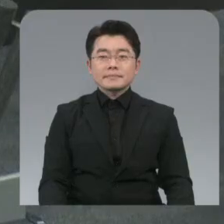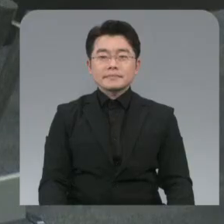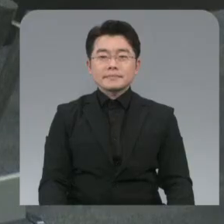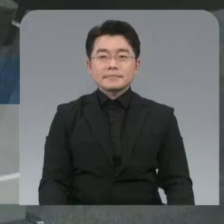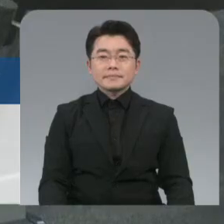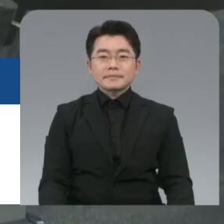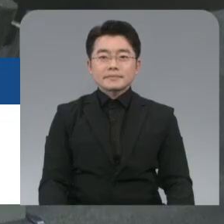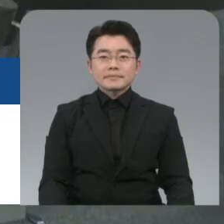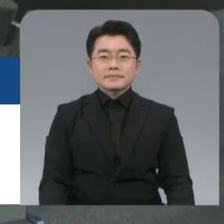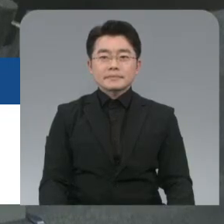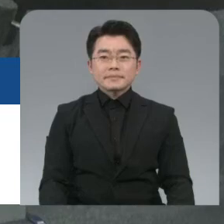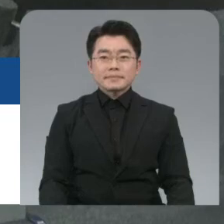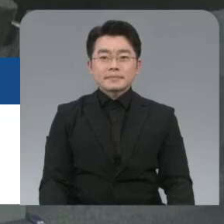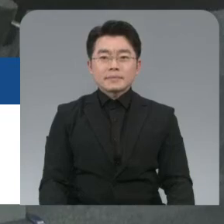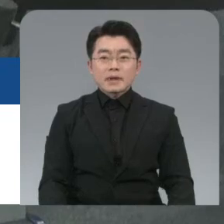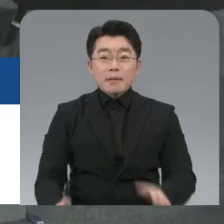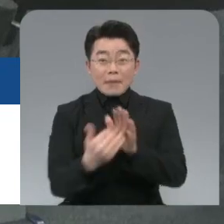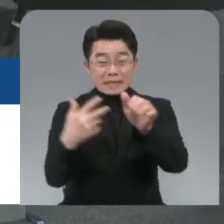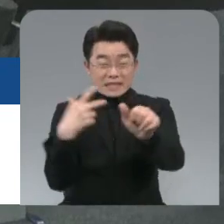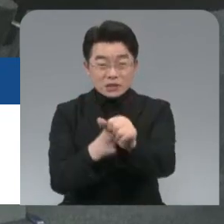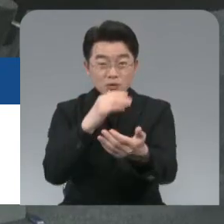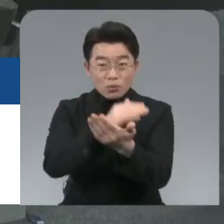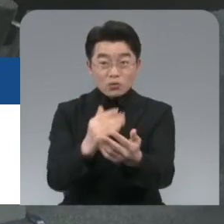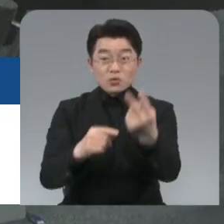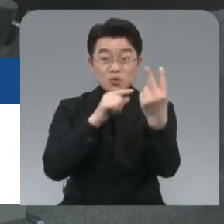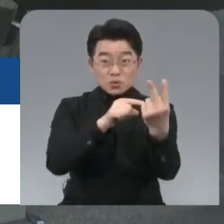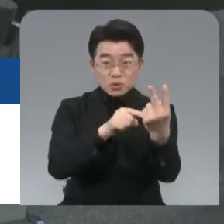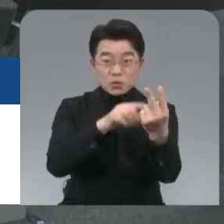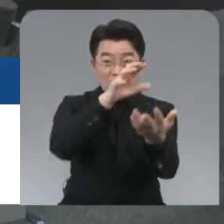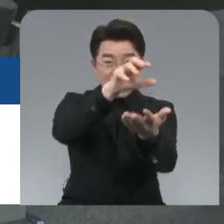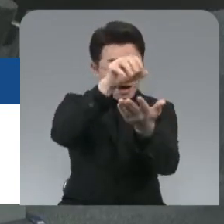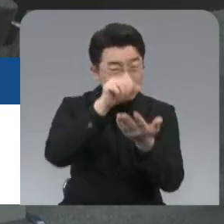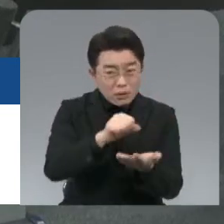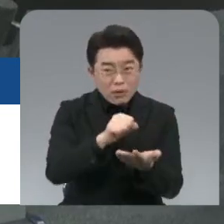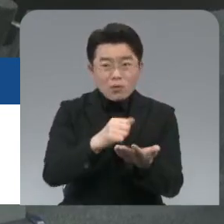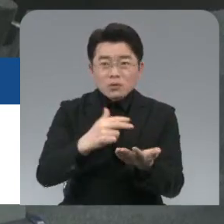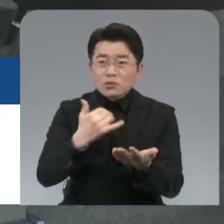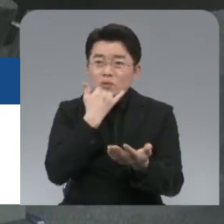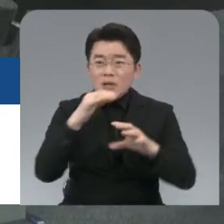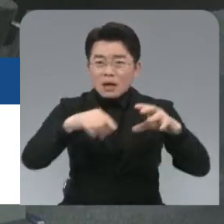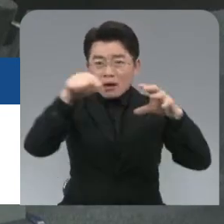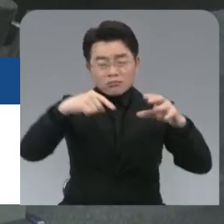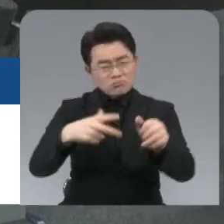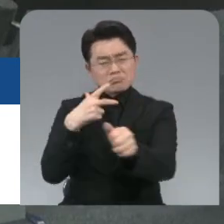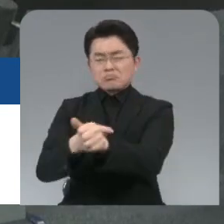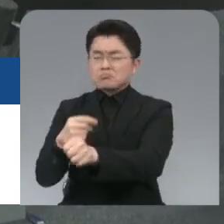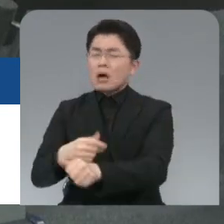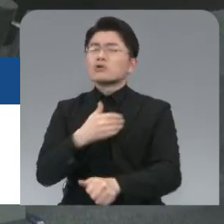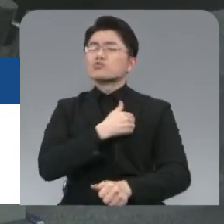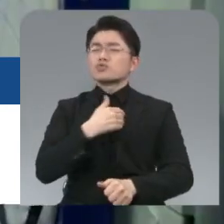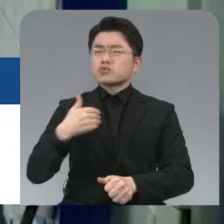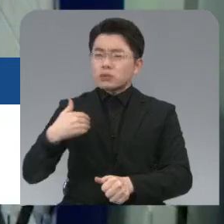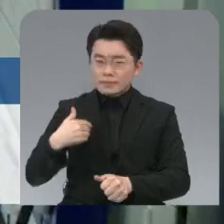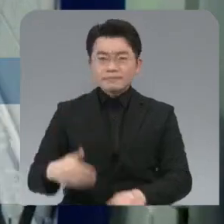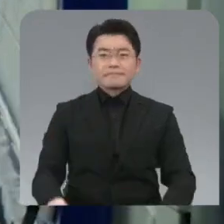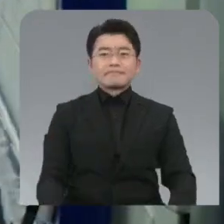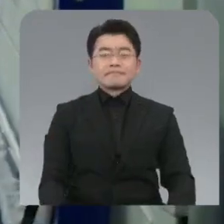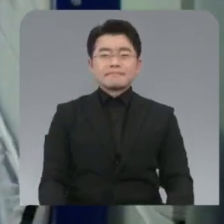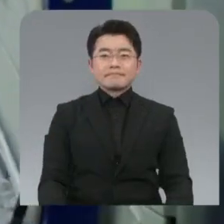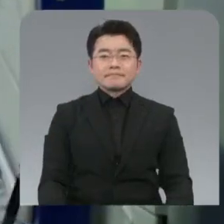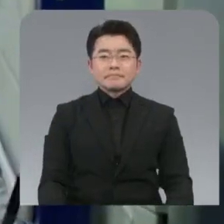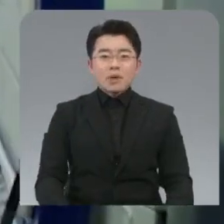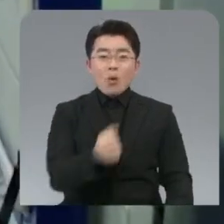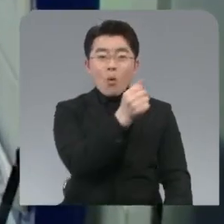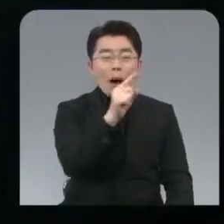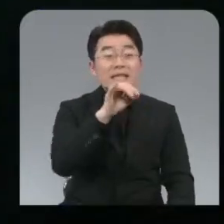Allein die Mengen der beiden bereits zugelassenen Impfstoffe reichen, allen Deutschen in diesem Jahr ein Impfangebot zu machen.